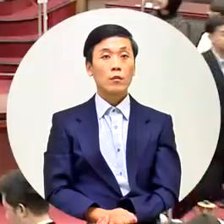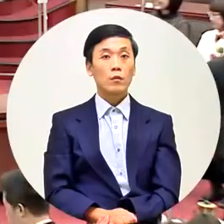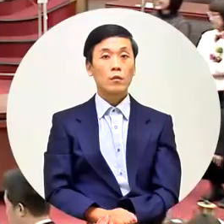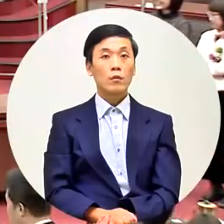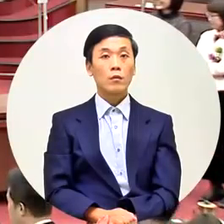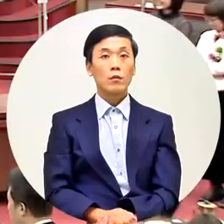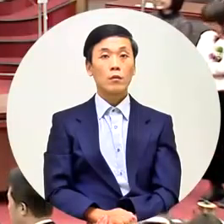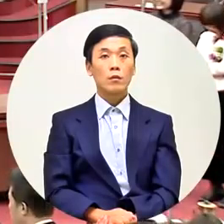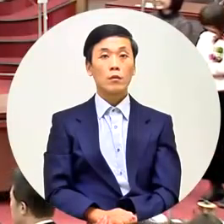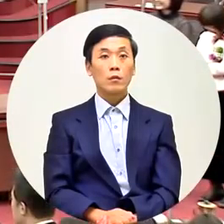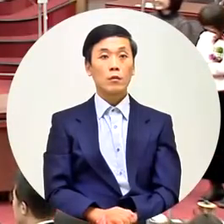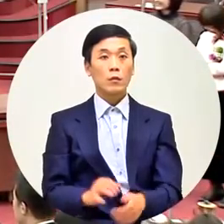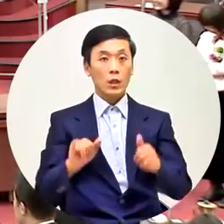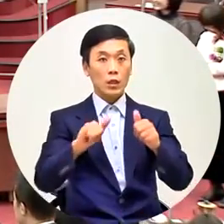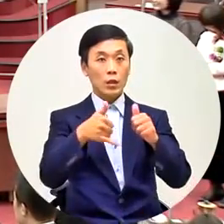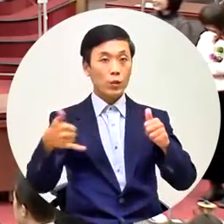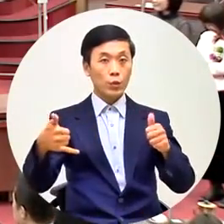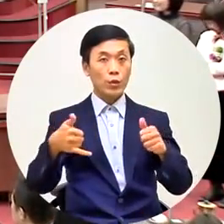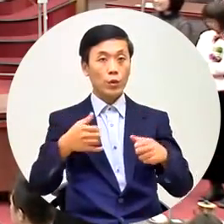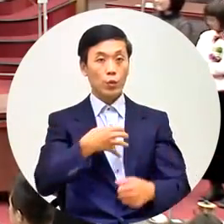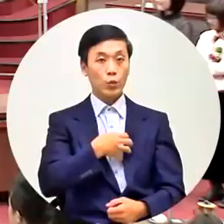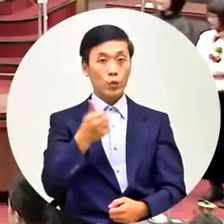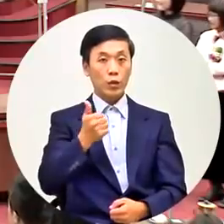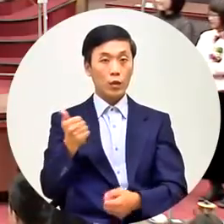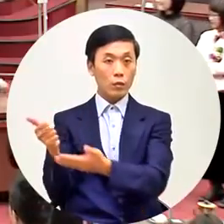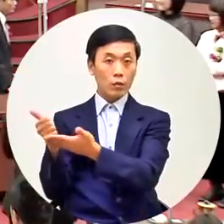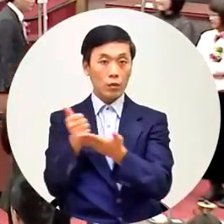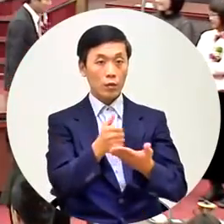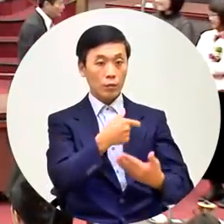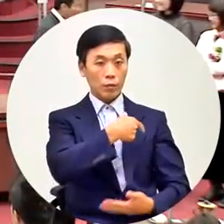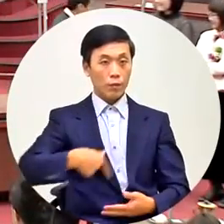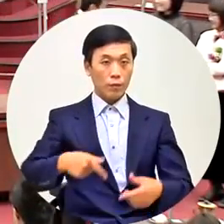请吴益正议员领取选票。